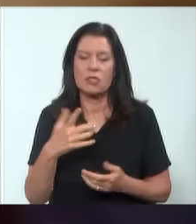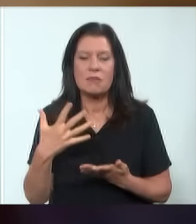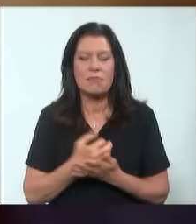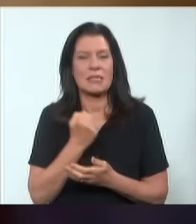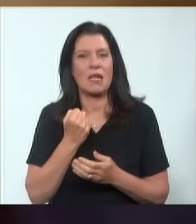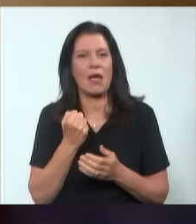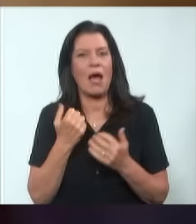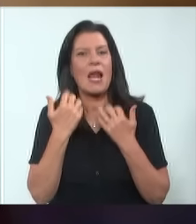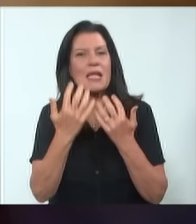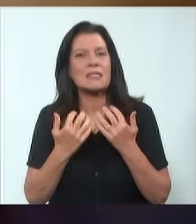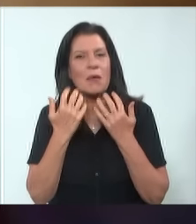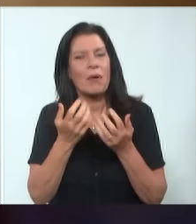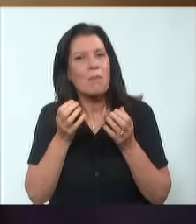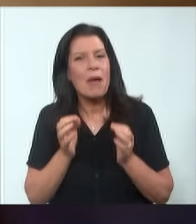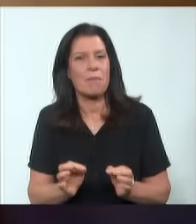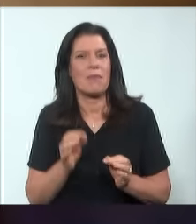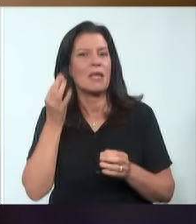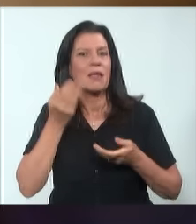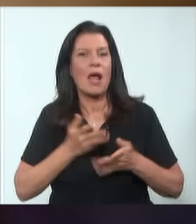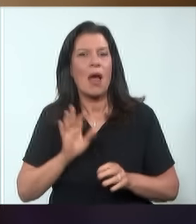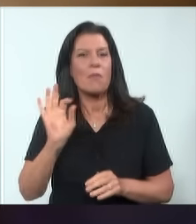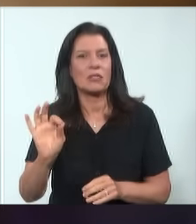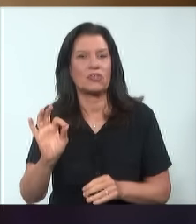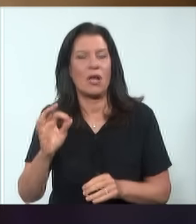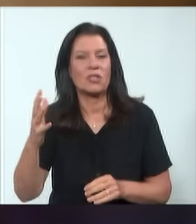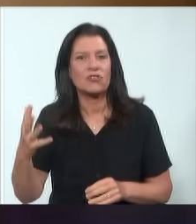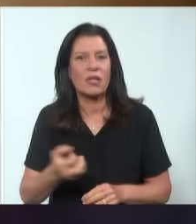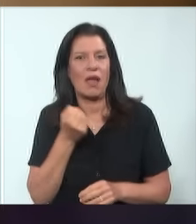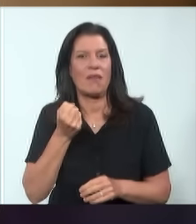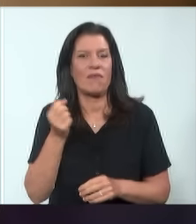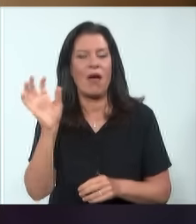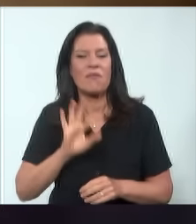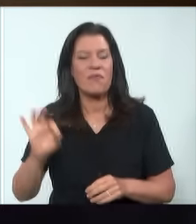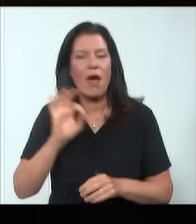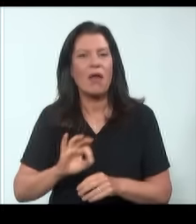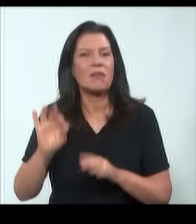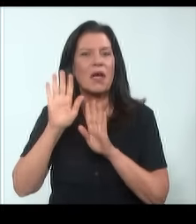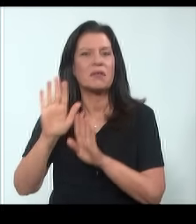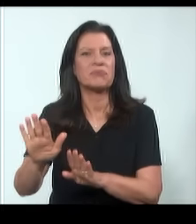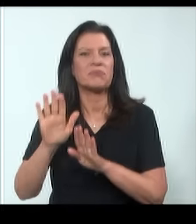על הבת שלה, שנחטפה ממנה ועדיין נמצאת בשבי.